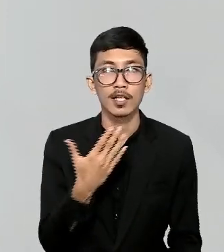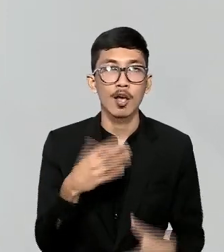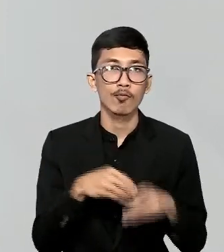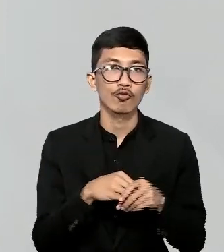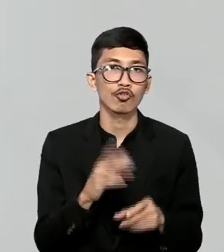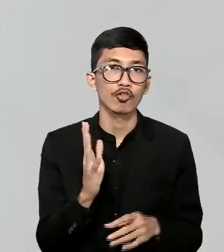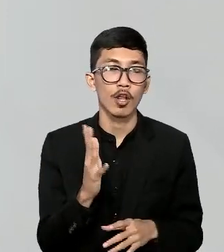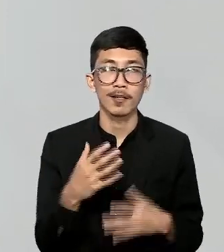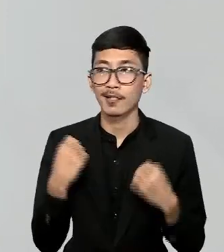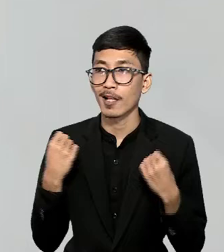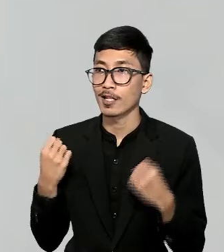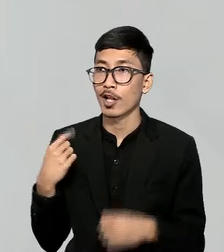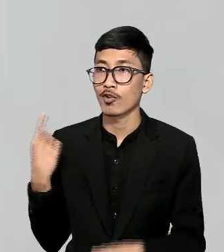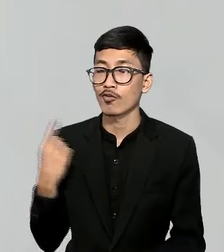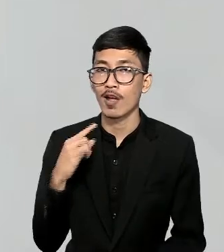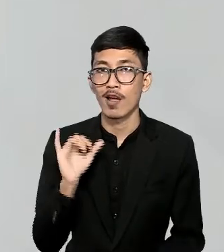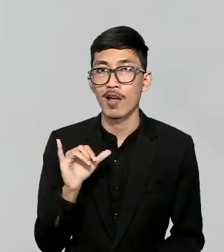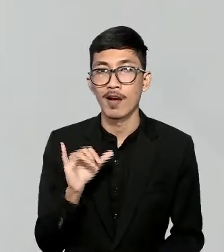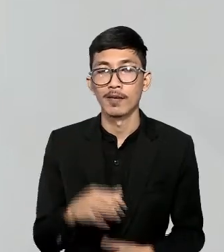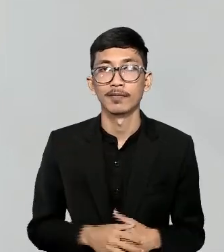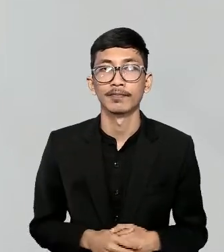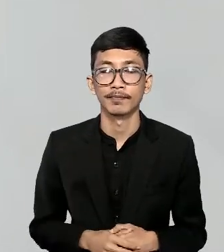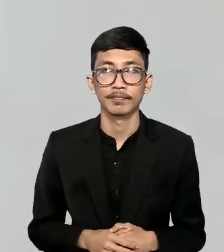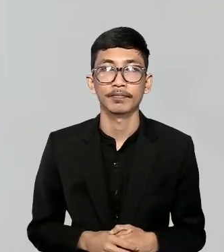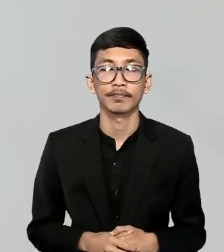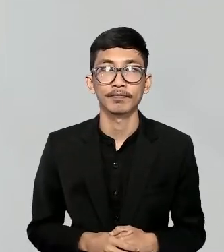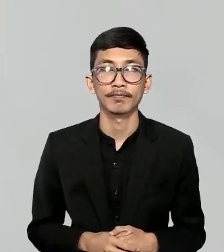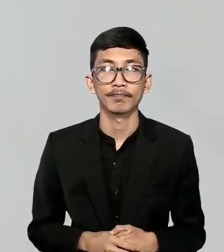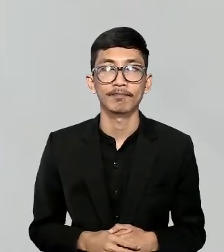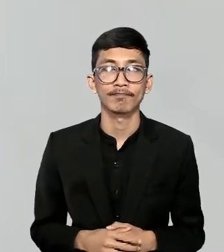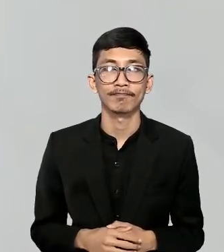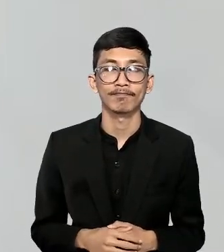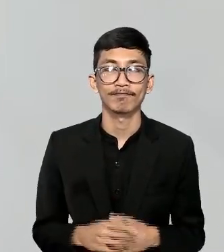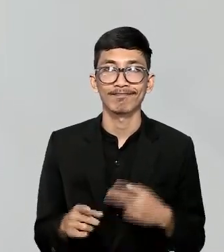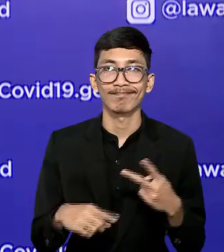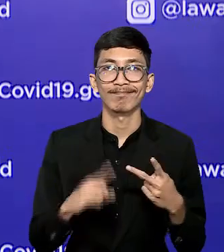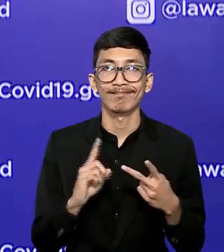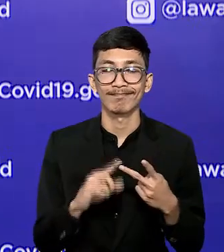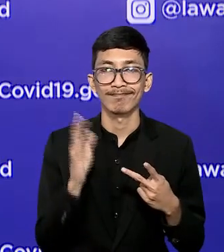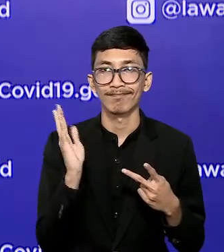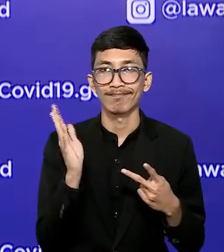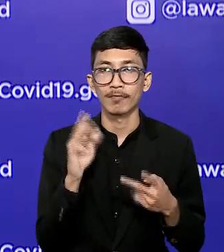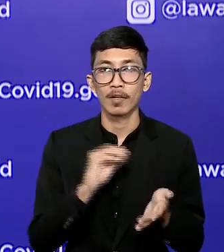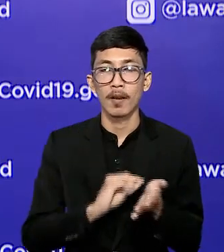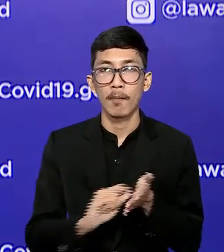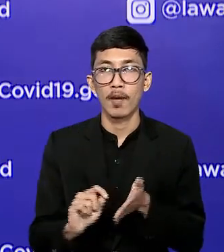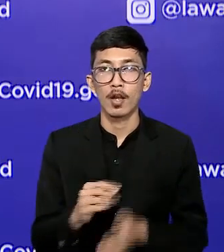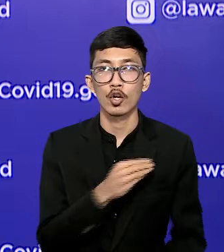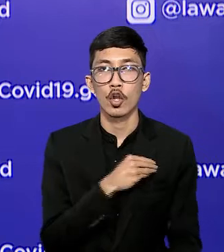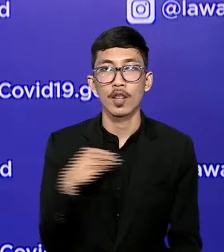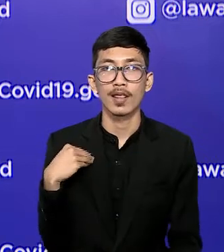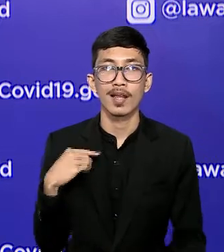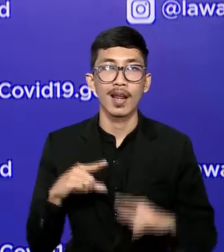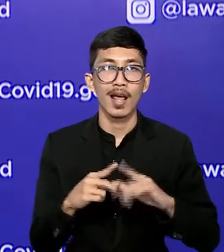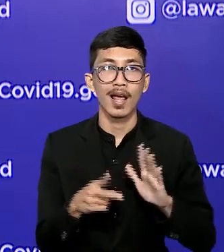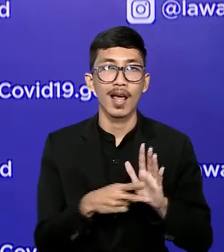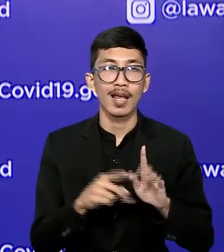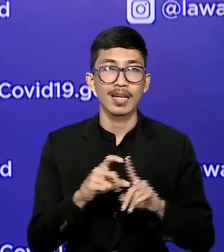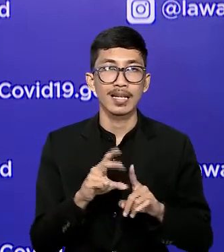bergabung semua kita saya selalu ya Dok baik narasumber berikutnya adalah Doktor Andri Hadi SH LLM